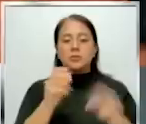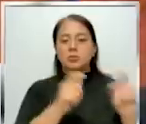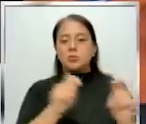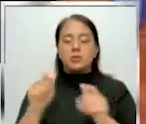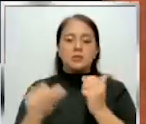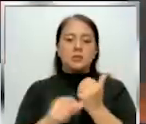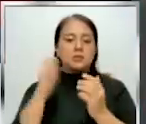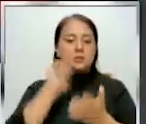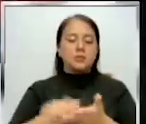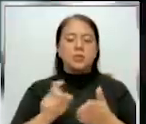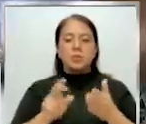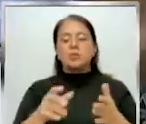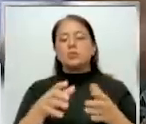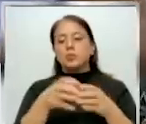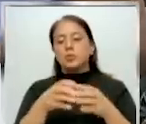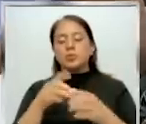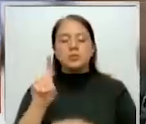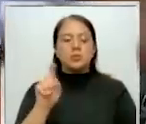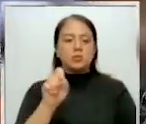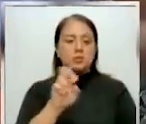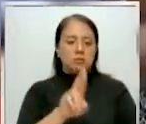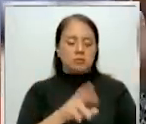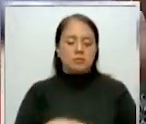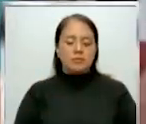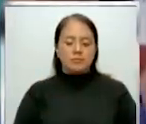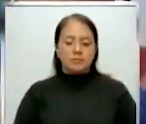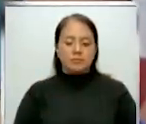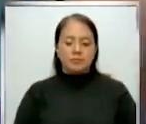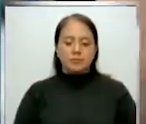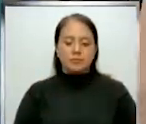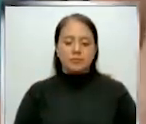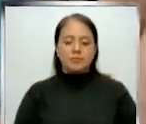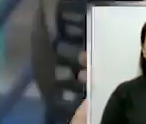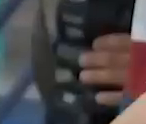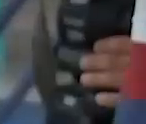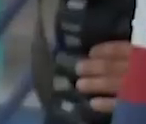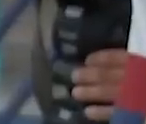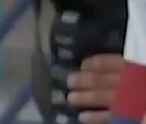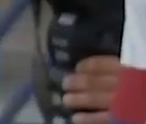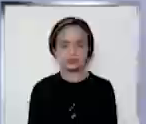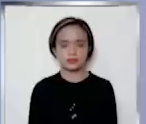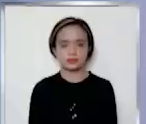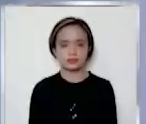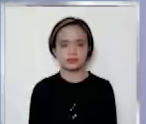Road Sector ng DOTR. Para sa GMA Integrated News, Joseph Morong, nakatutok 24